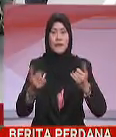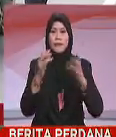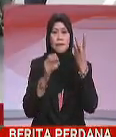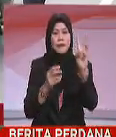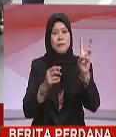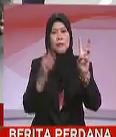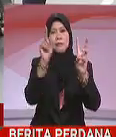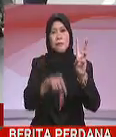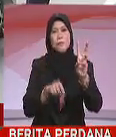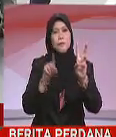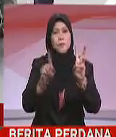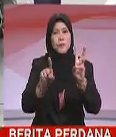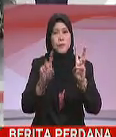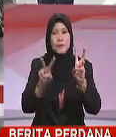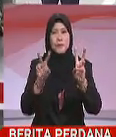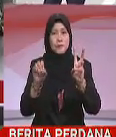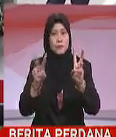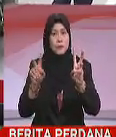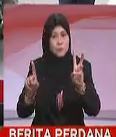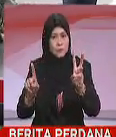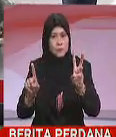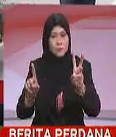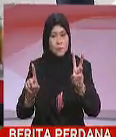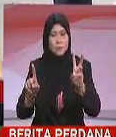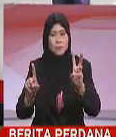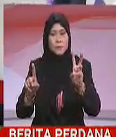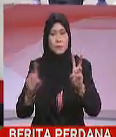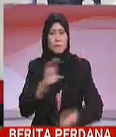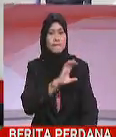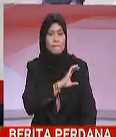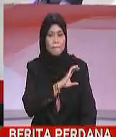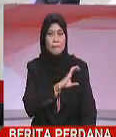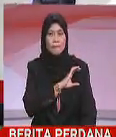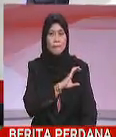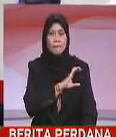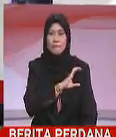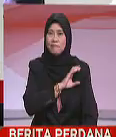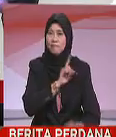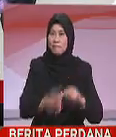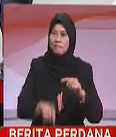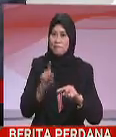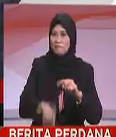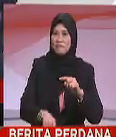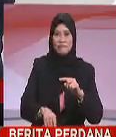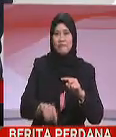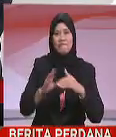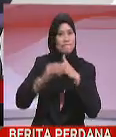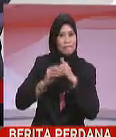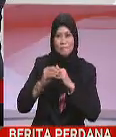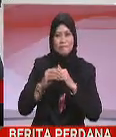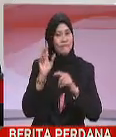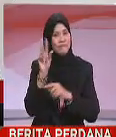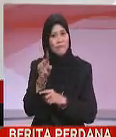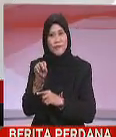16 hari bulan, Januari 2021, pihak polis tidak lagi akan berkompromi ataupun tidak lagi